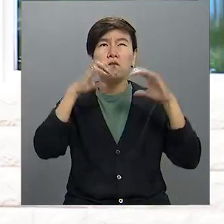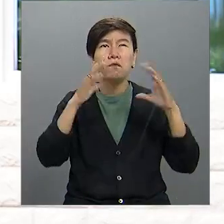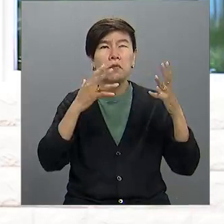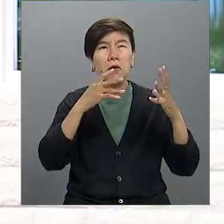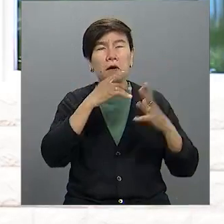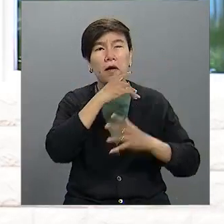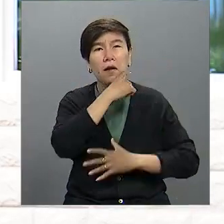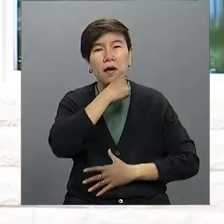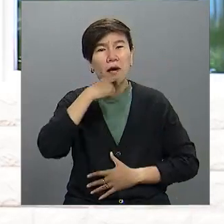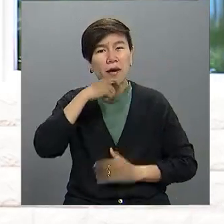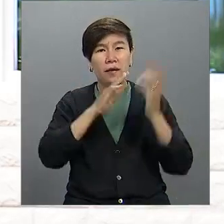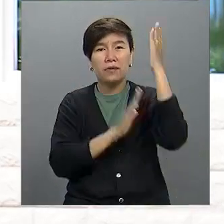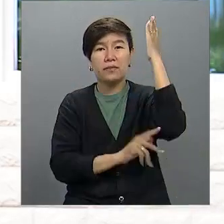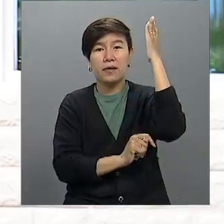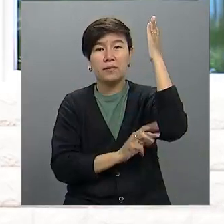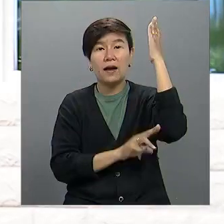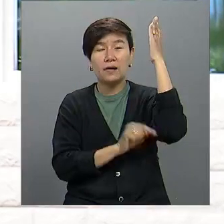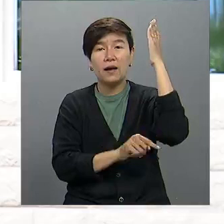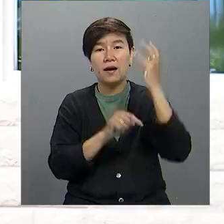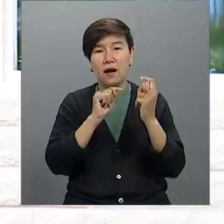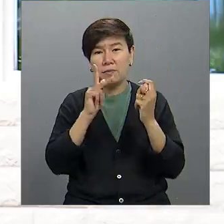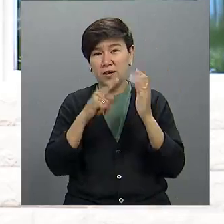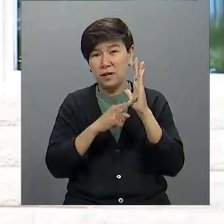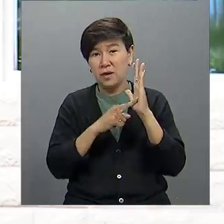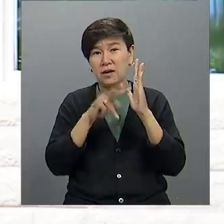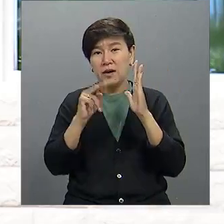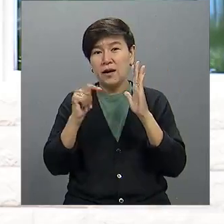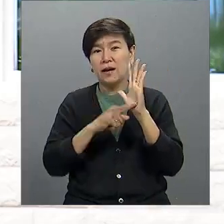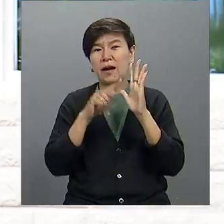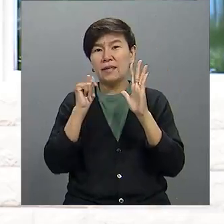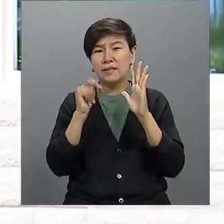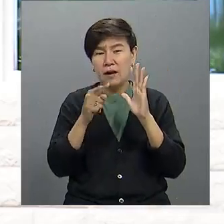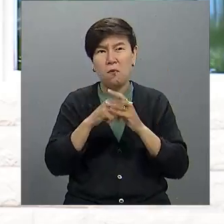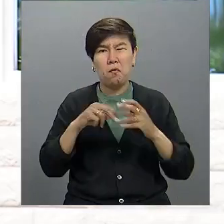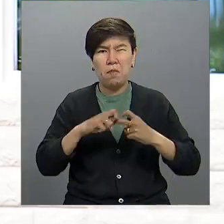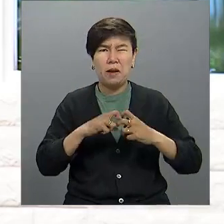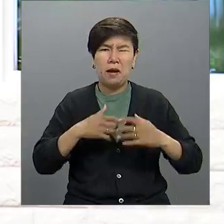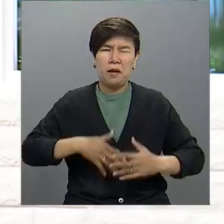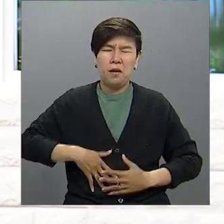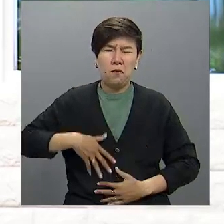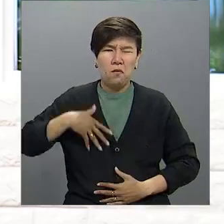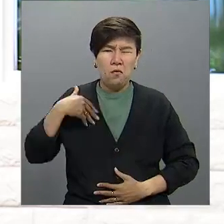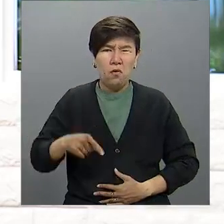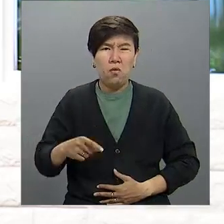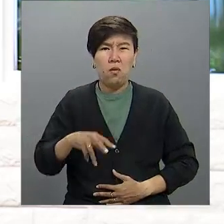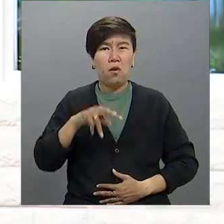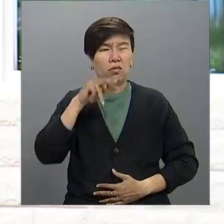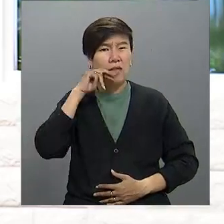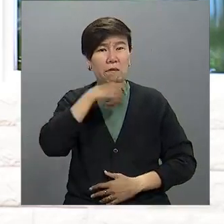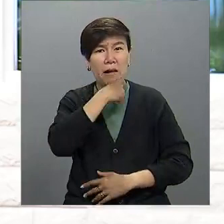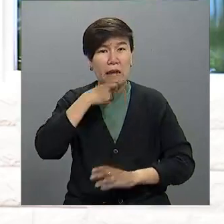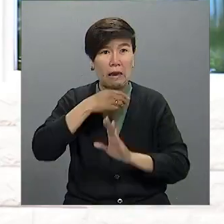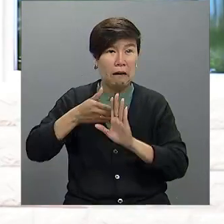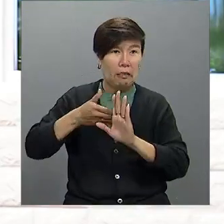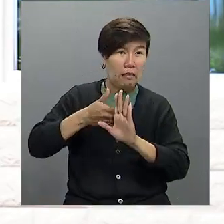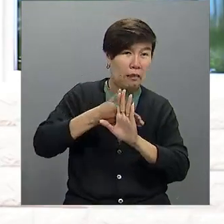รังค่ะชาวบ้านที่กันตังนี่ตอนนี้เดือดร้อนหนักนะไม่ใช่แค่แล้งนี้เท่านั้นนะคะแต่แล้งมา40ปีแล้วเนี่ยก็ยังขาด